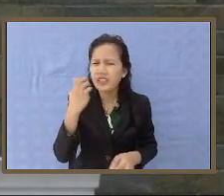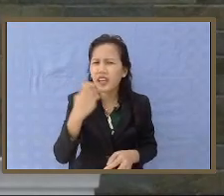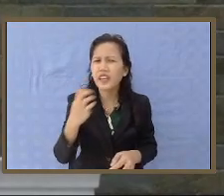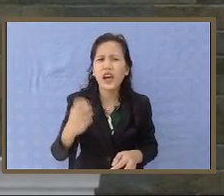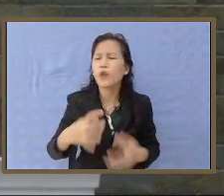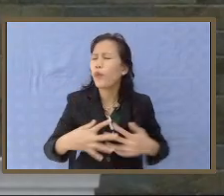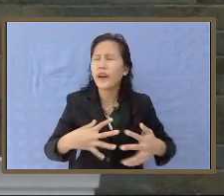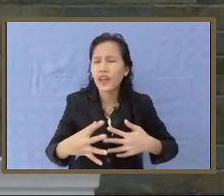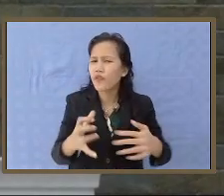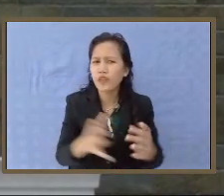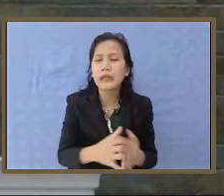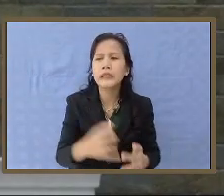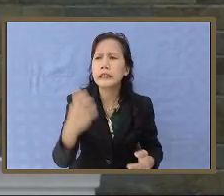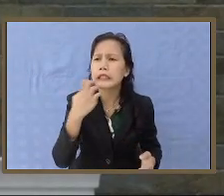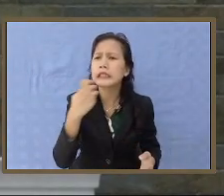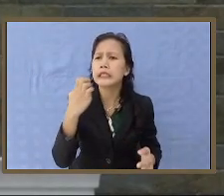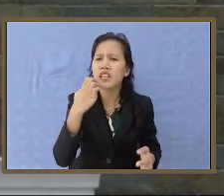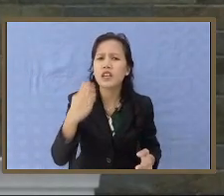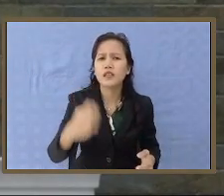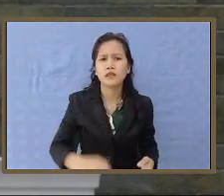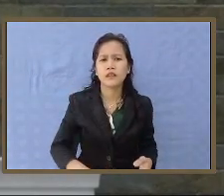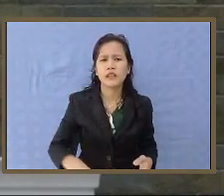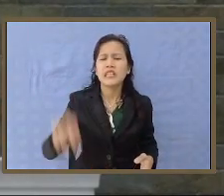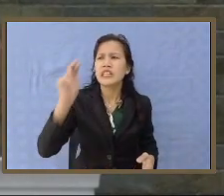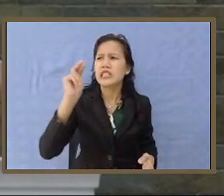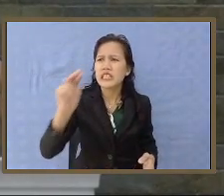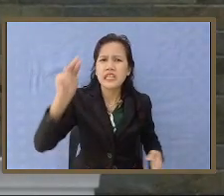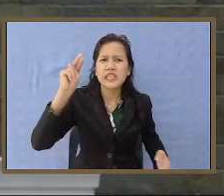makakain lang. Bakit? You need to save money.